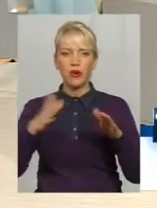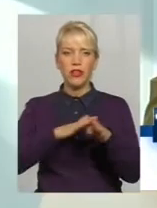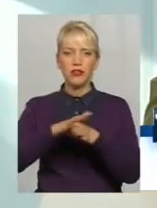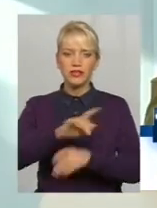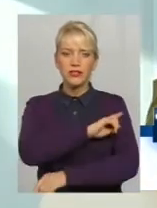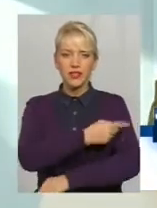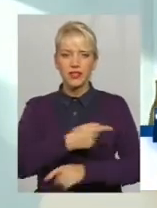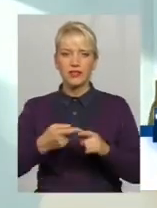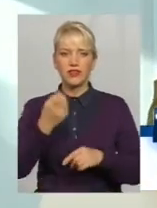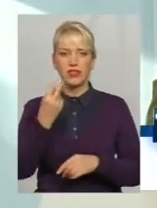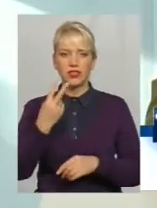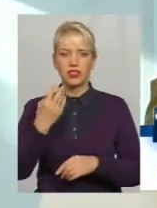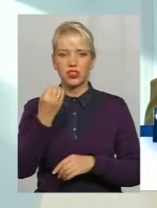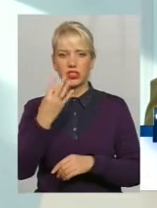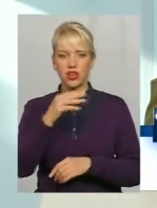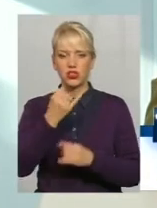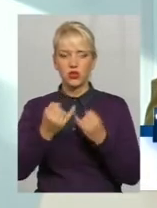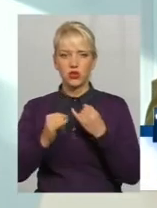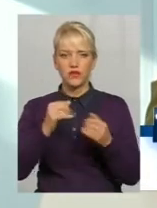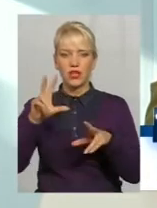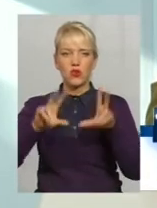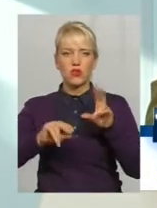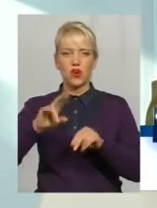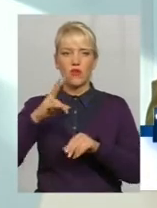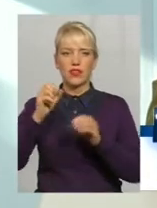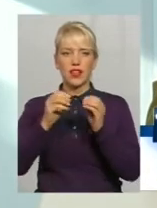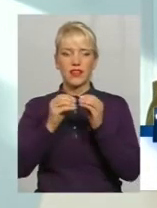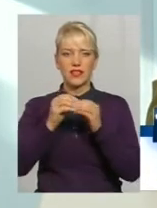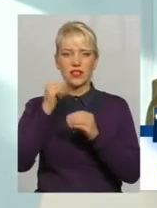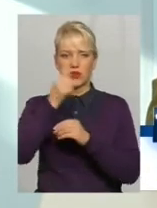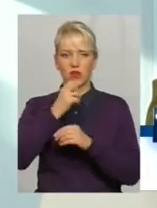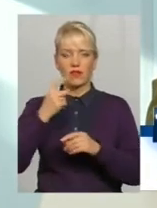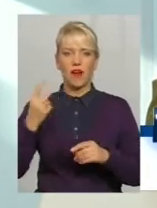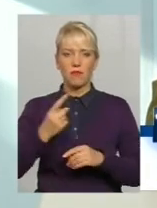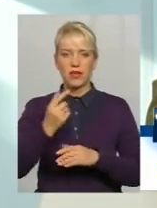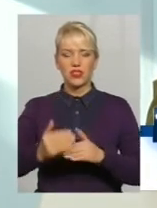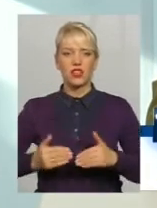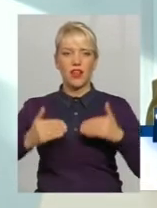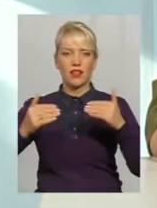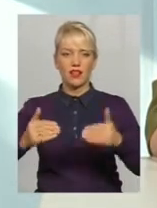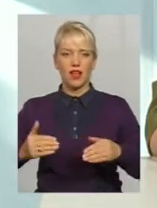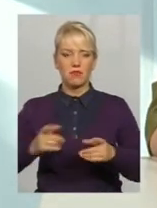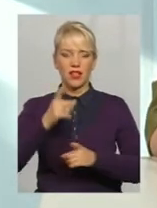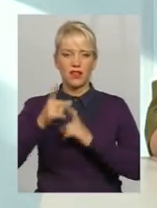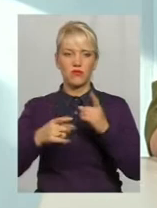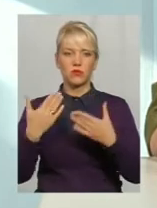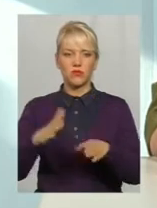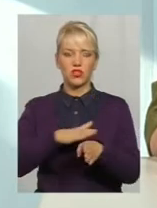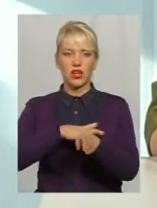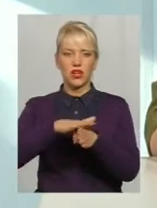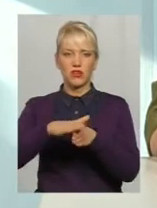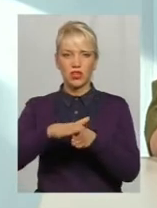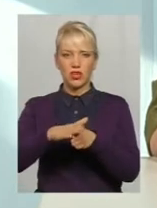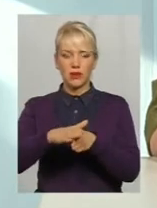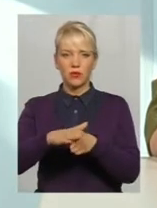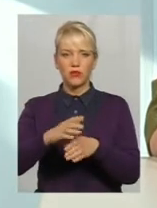з 11 жовтня, розрахована на 10 років. Це тривалий період. А перший етап реформи вже відбувся, практично розпочав